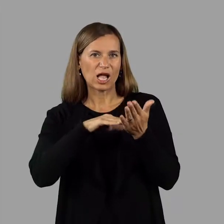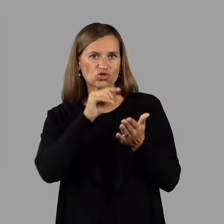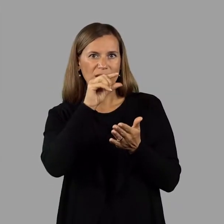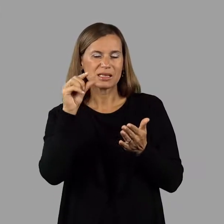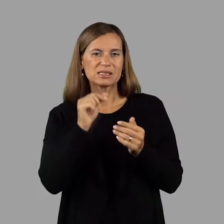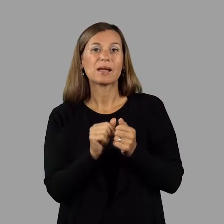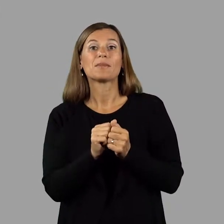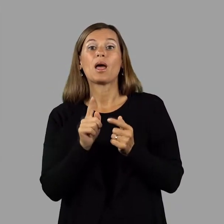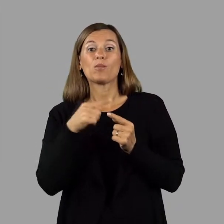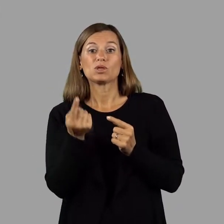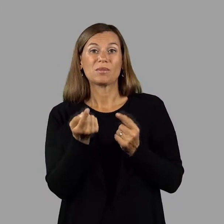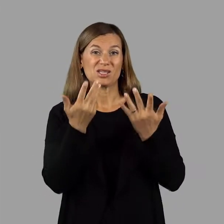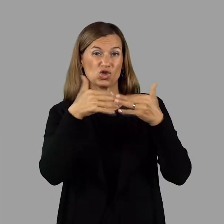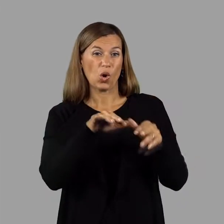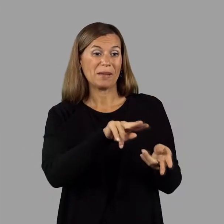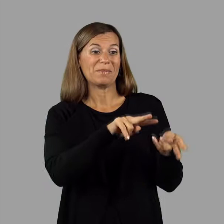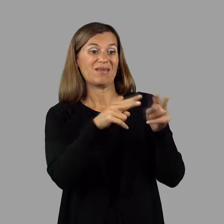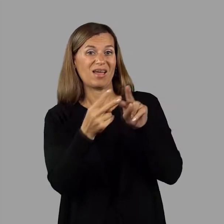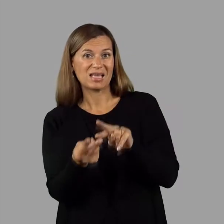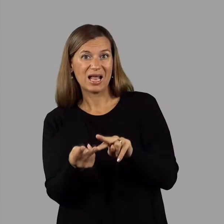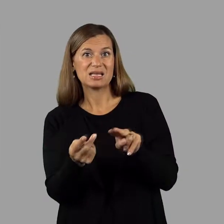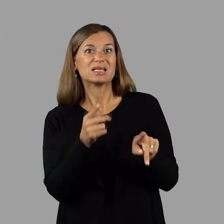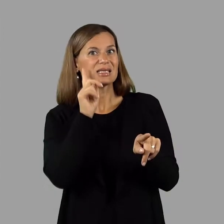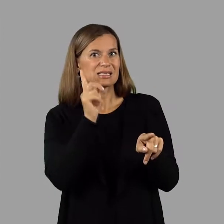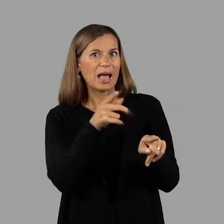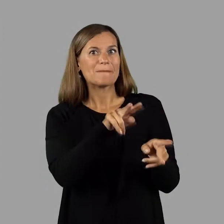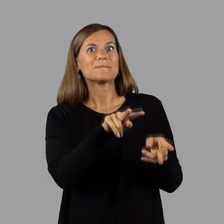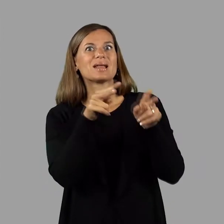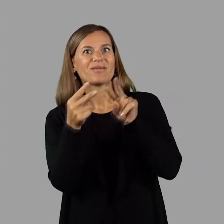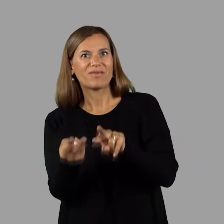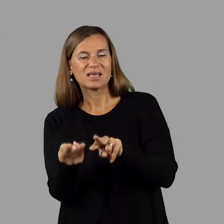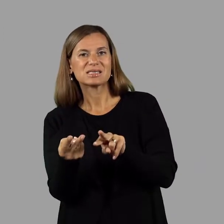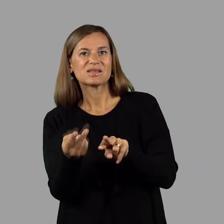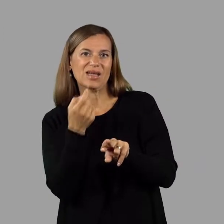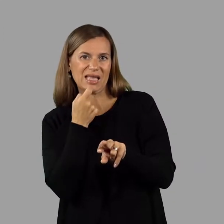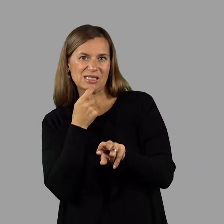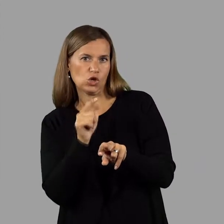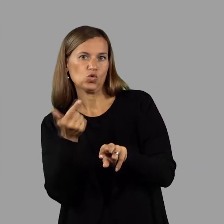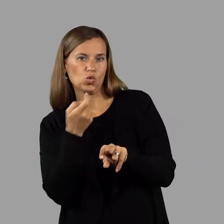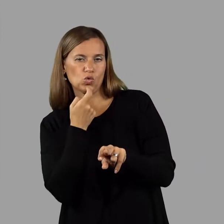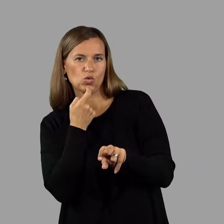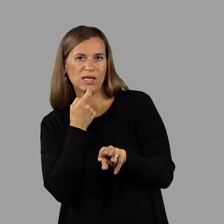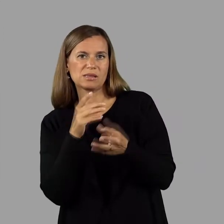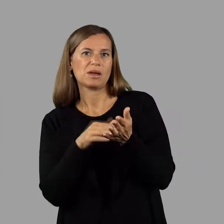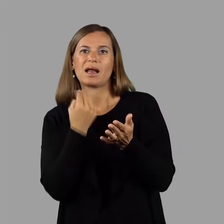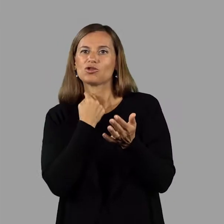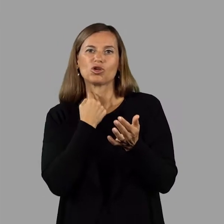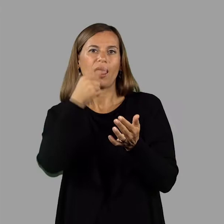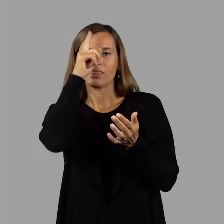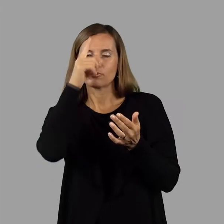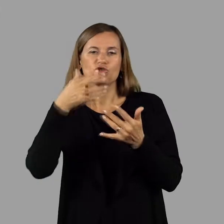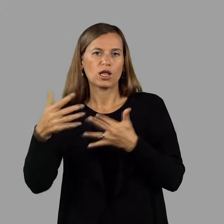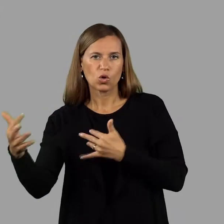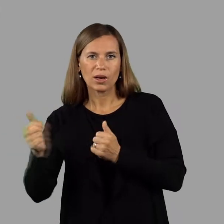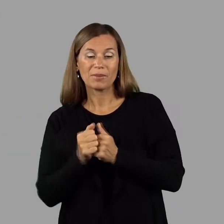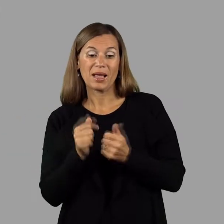zna prevesti tak tekst v ciljni jezik, recimo angleščina, nemščina in tako naprej. In opcijsko